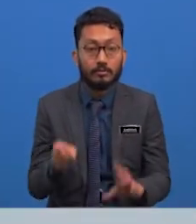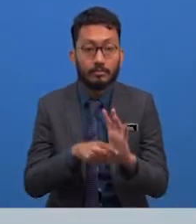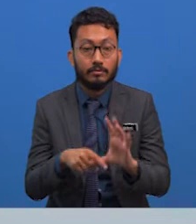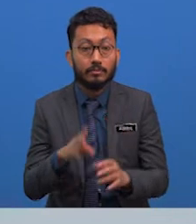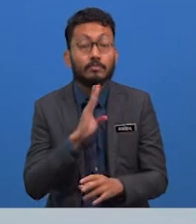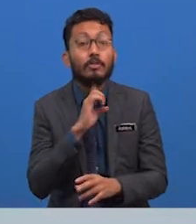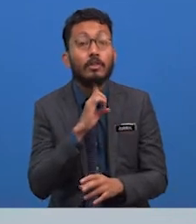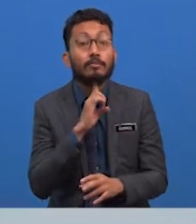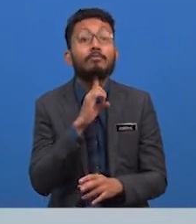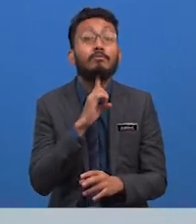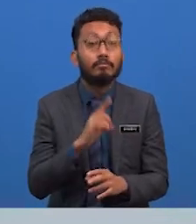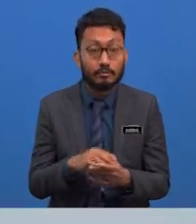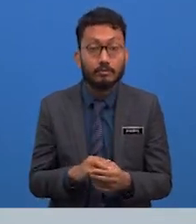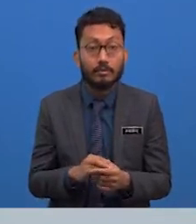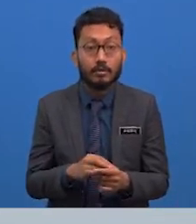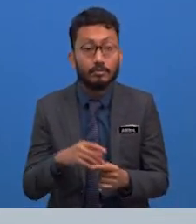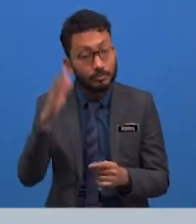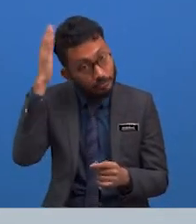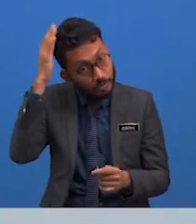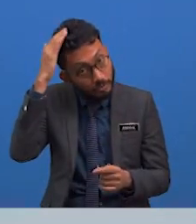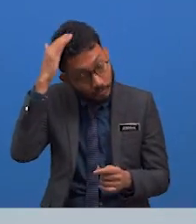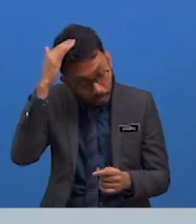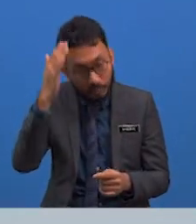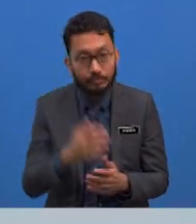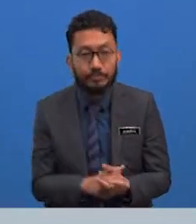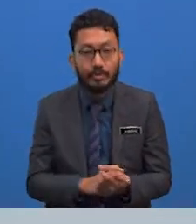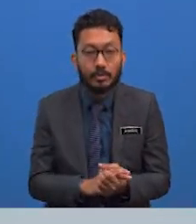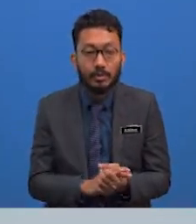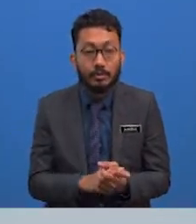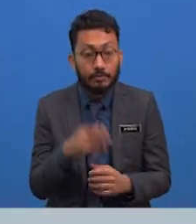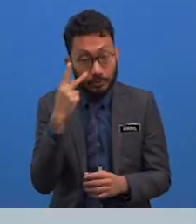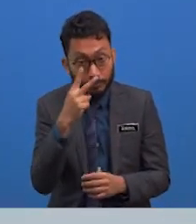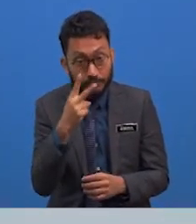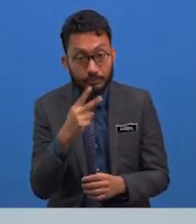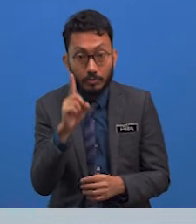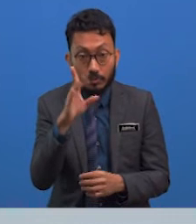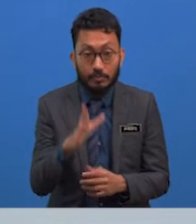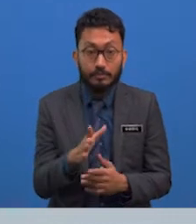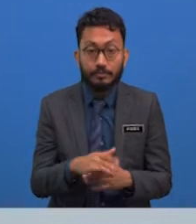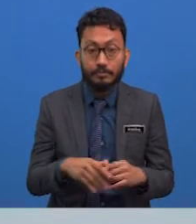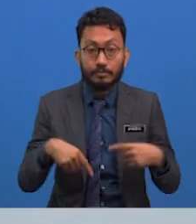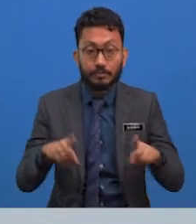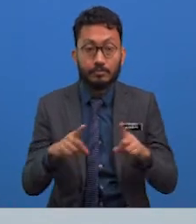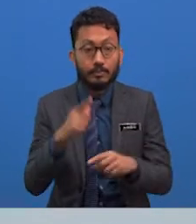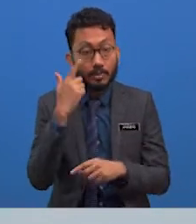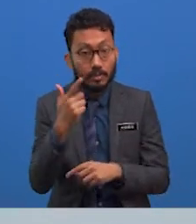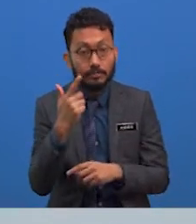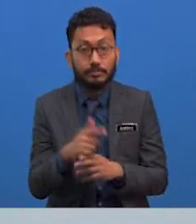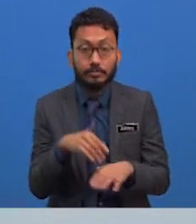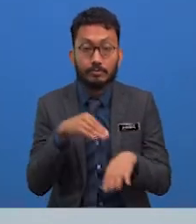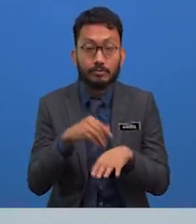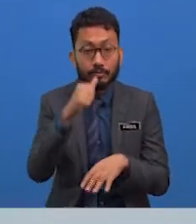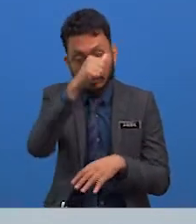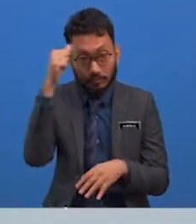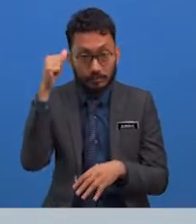dan sudut tunduk pula. Perhatikan situasi ini. Seseorang sedang melihat suatu objek pada